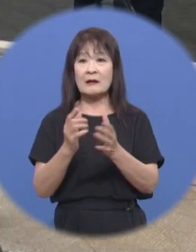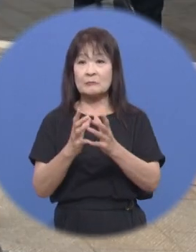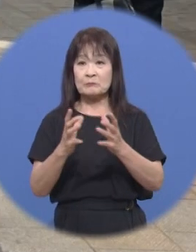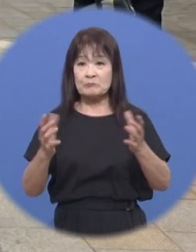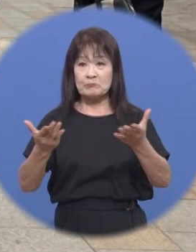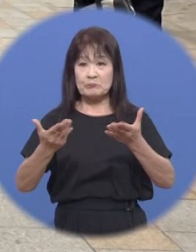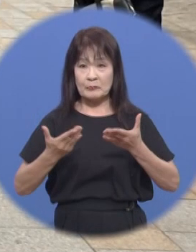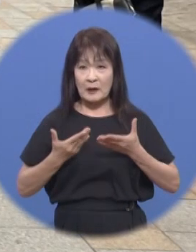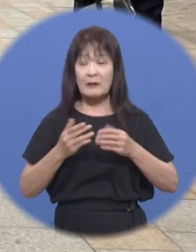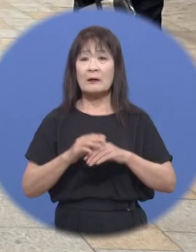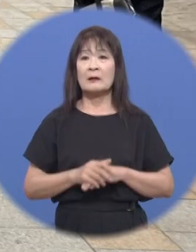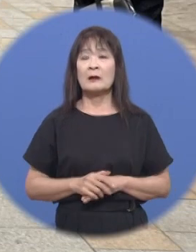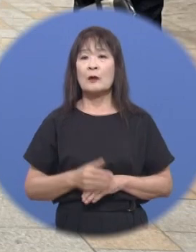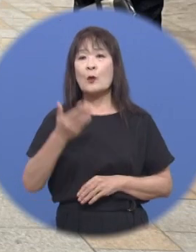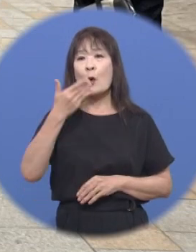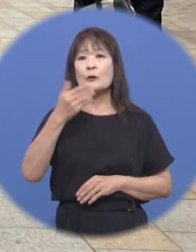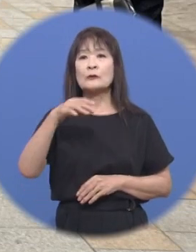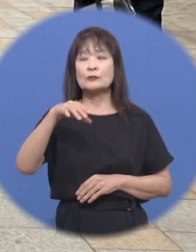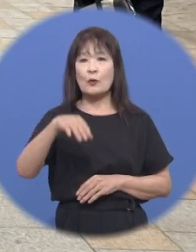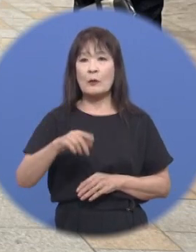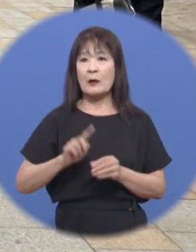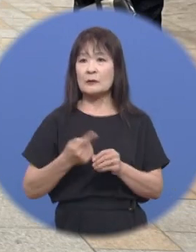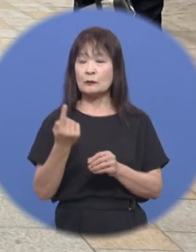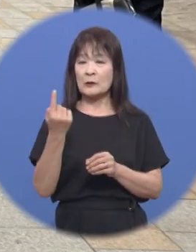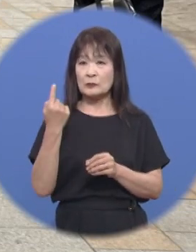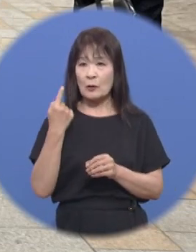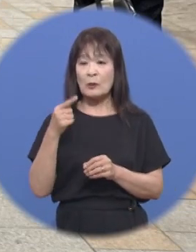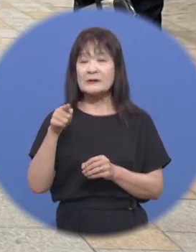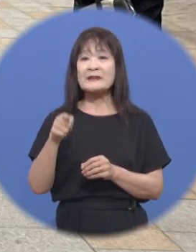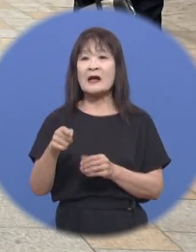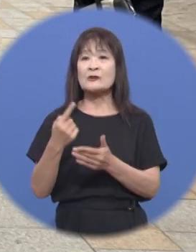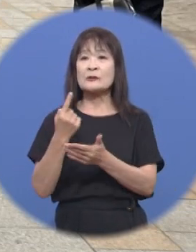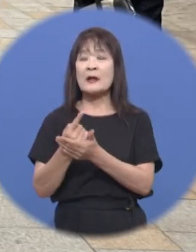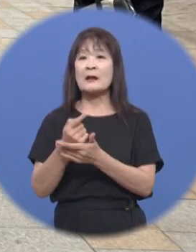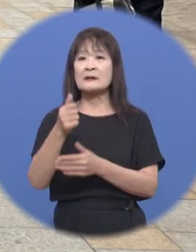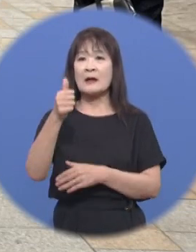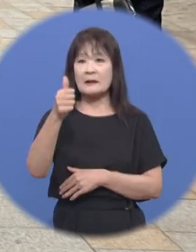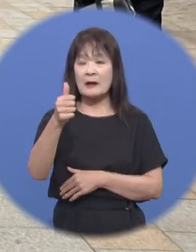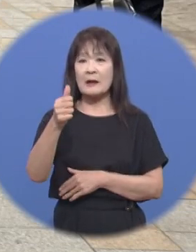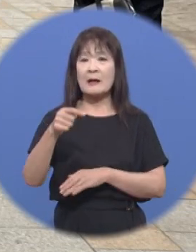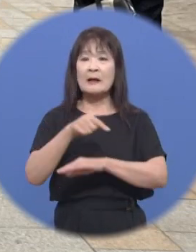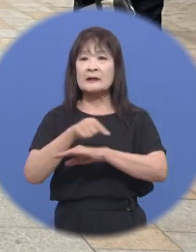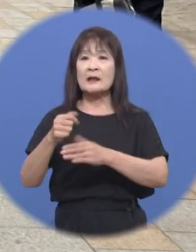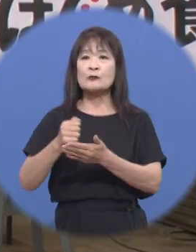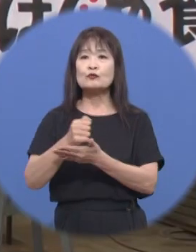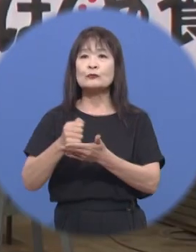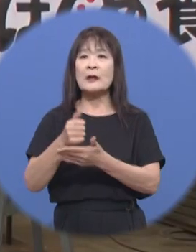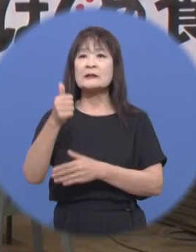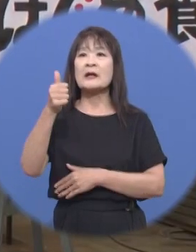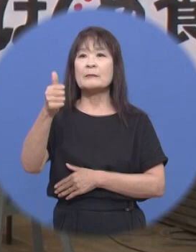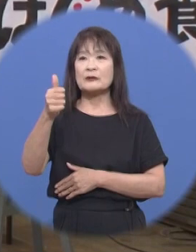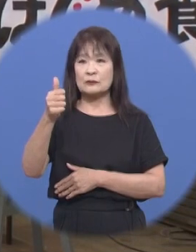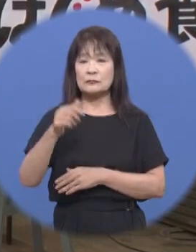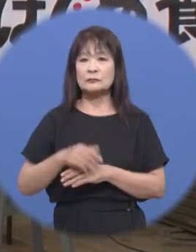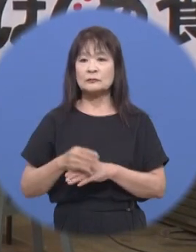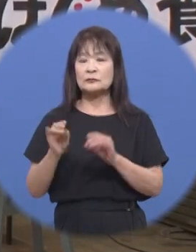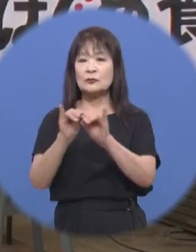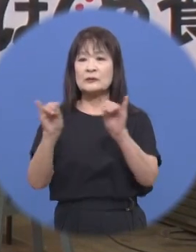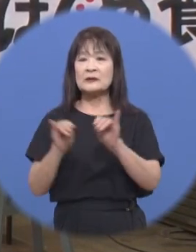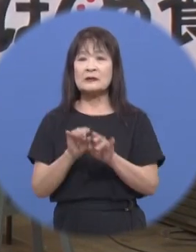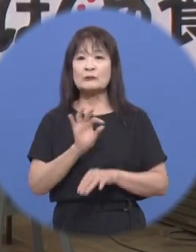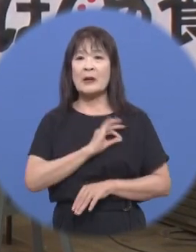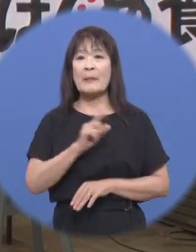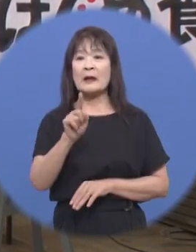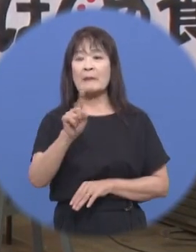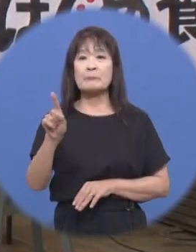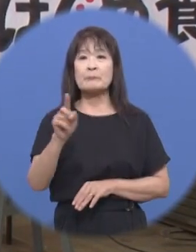ました。はじめ食堂は昨年度チャッカソンに参加いただいた方が企画運営しています。そのチーム名がビバです